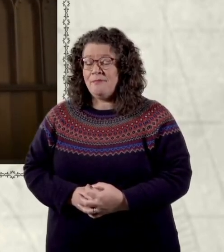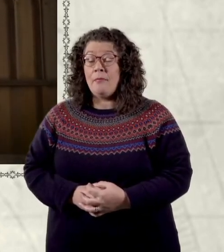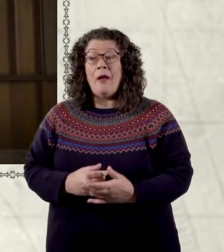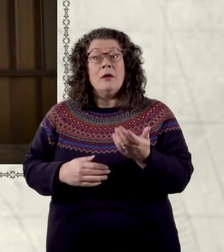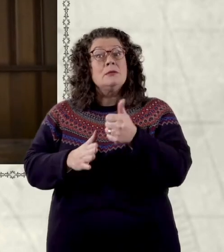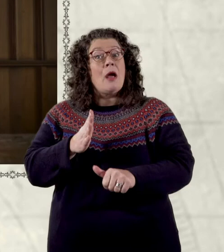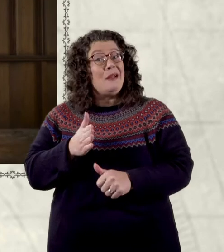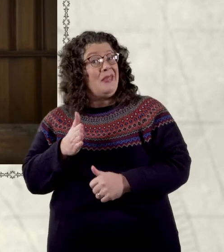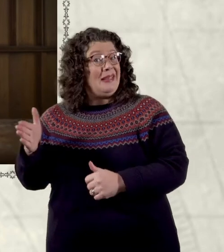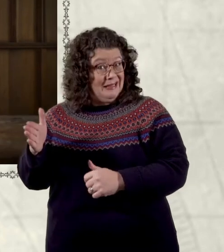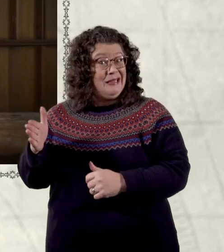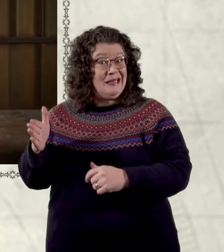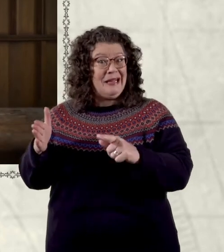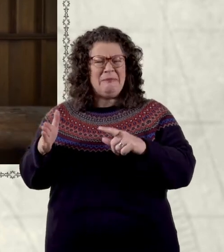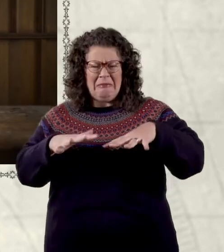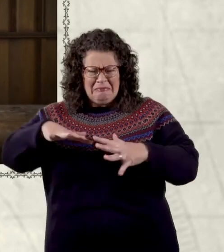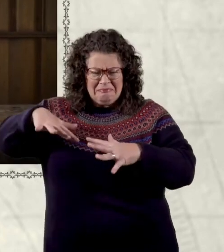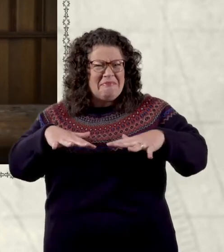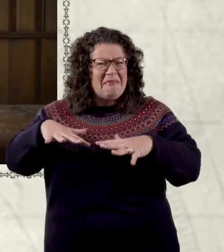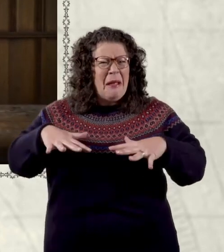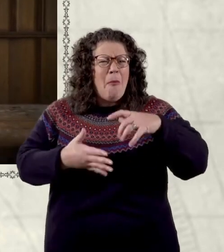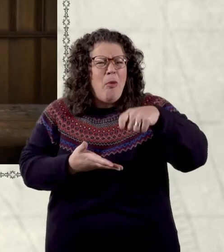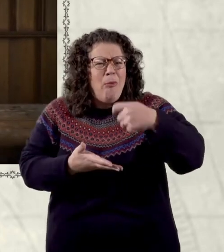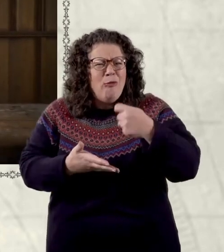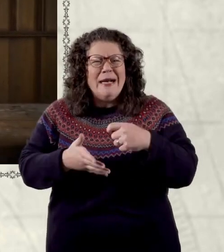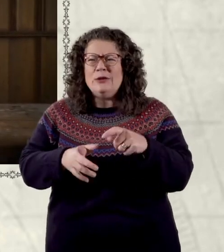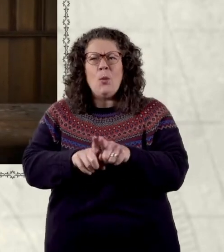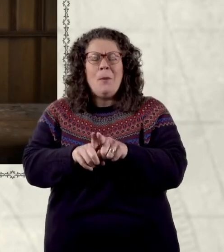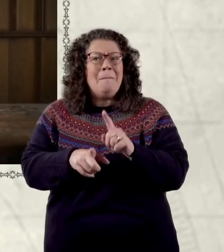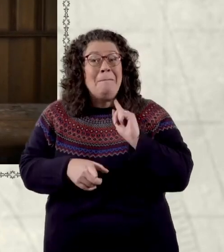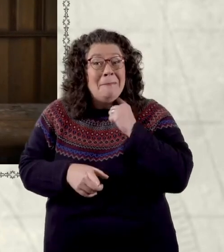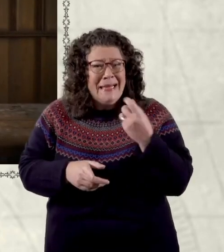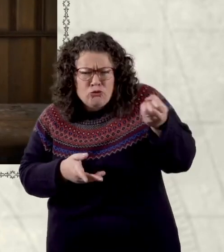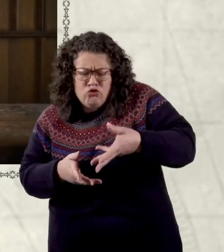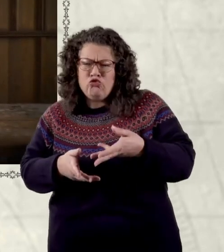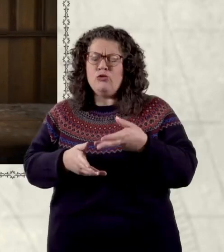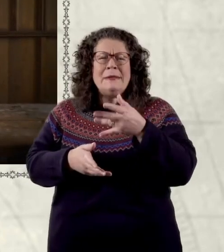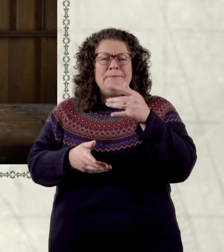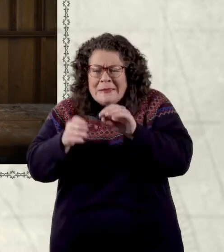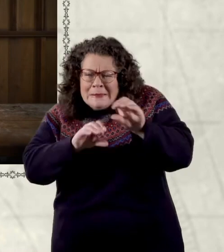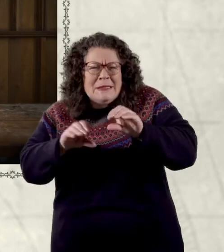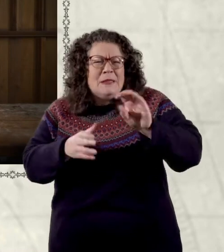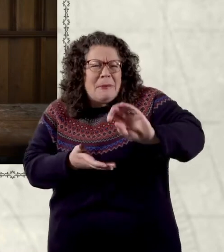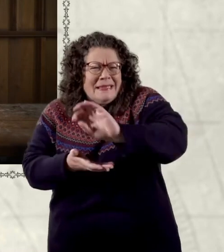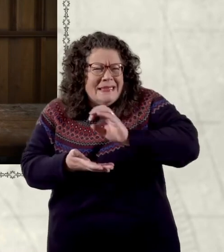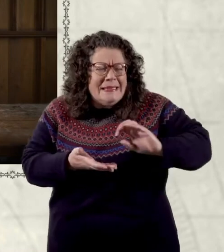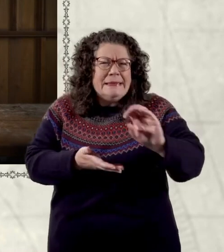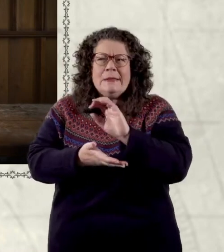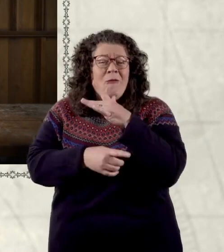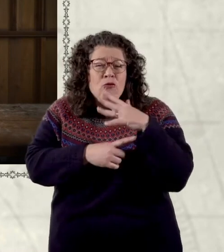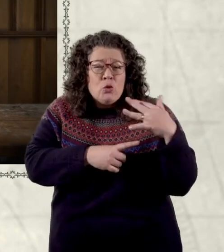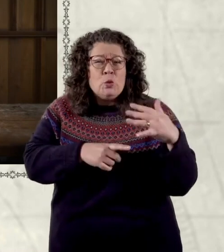Y dath o'r dwyrain, fel rhyw uwd tenne, gyda cig,